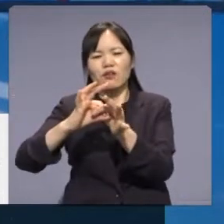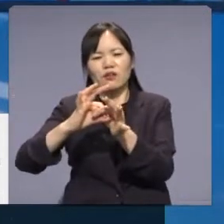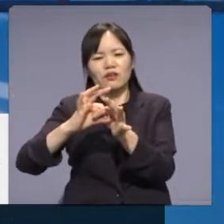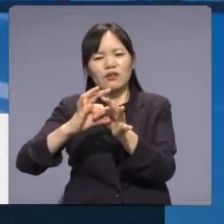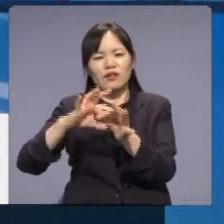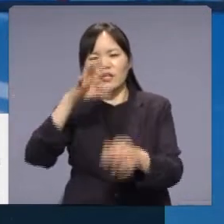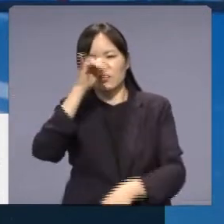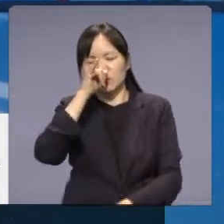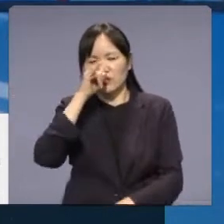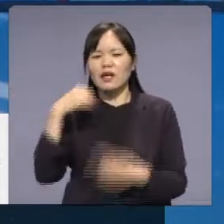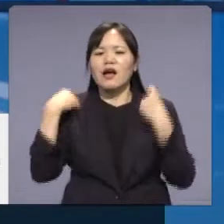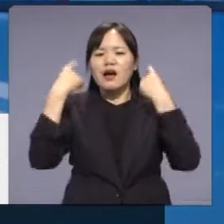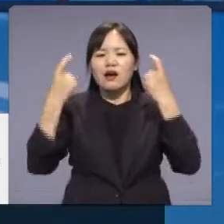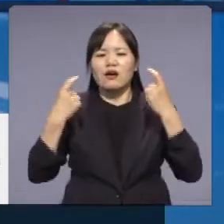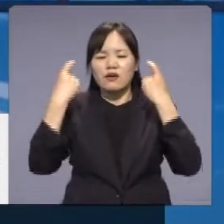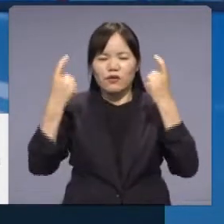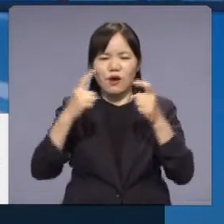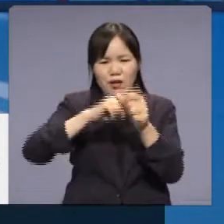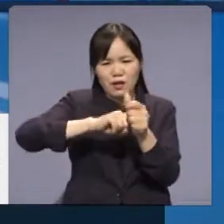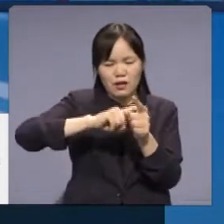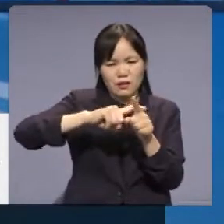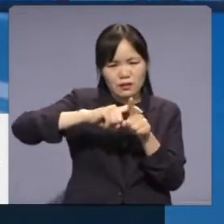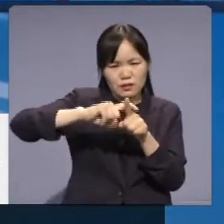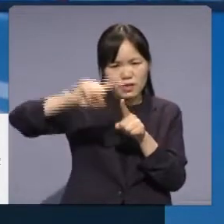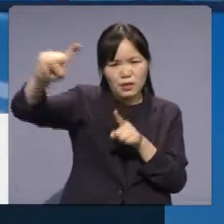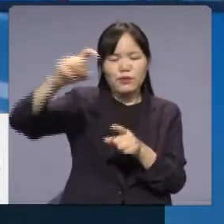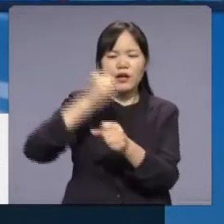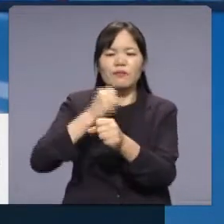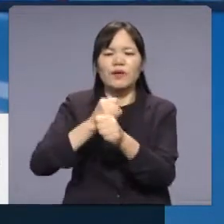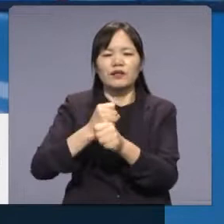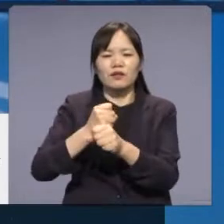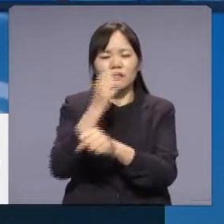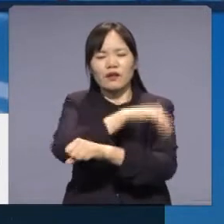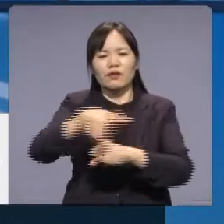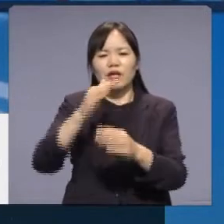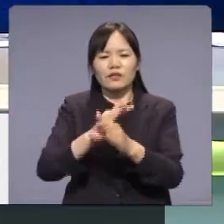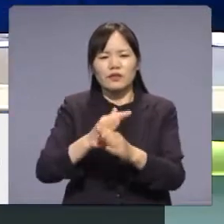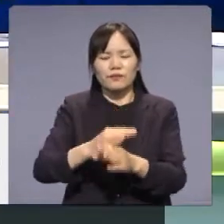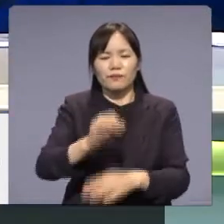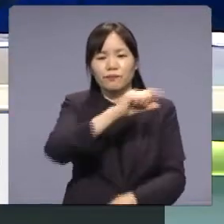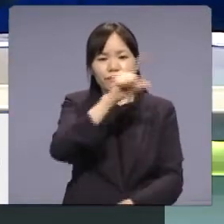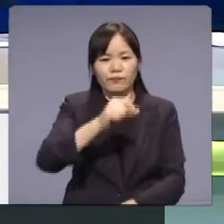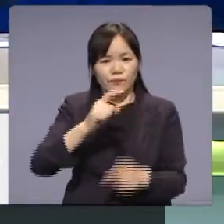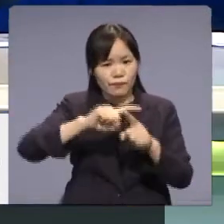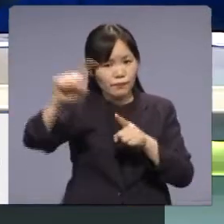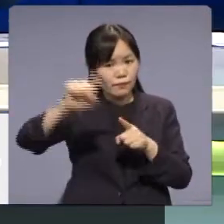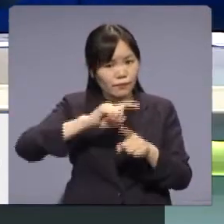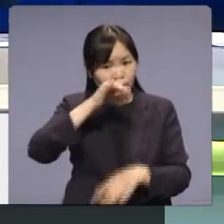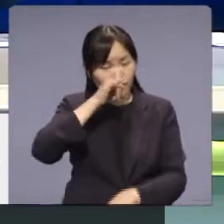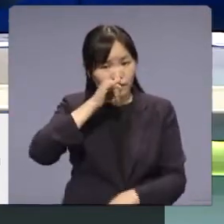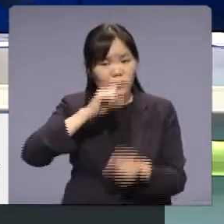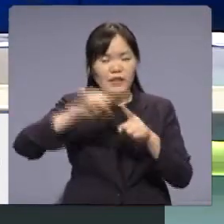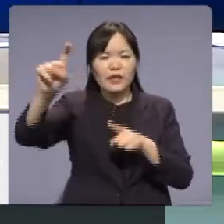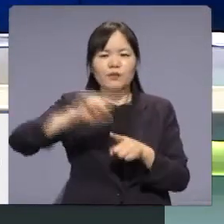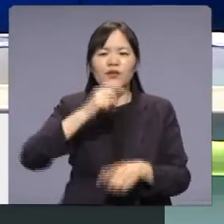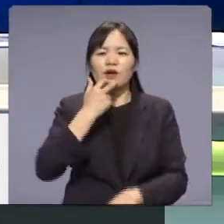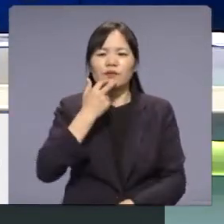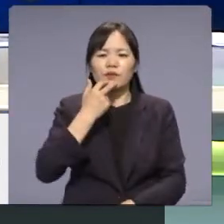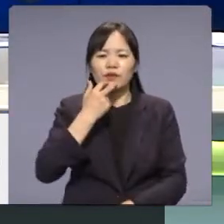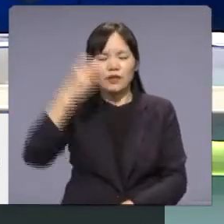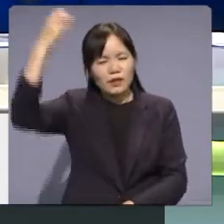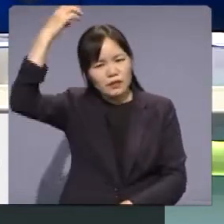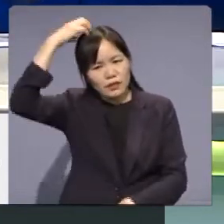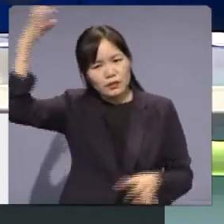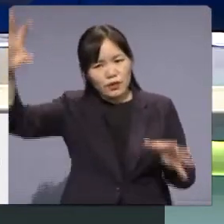있는 관광 케이블카를 만드는 것을 설정하고 있습니다. 지금 월미도에만 케이블카 같이 왔다 갔다 하는 거죠? 아직 케이블카는 없죠. 그러니까